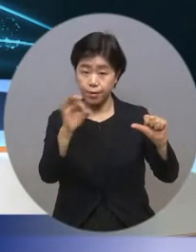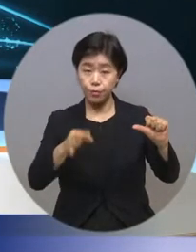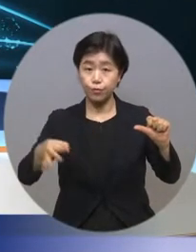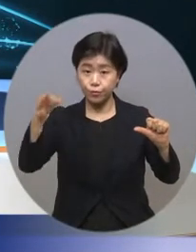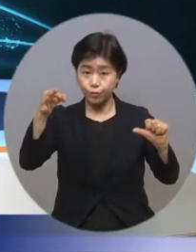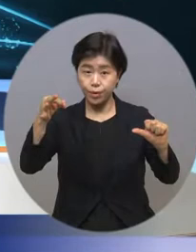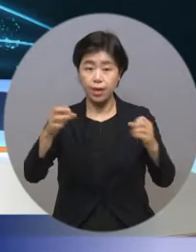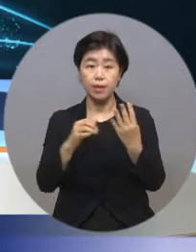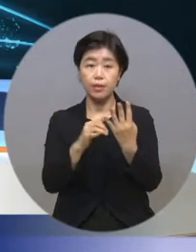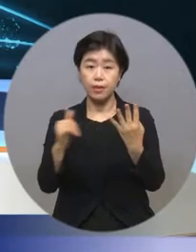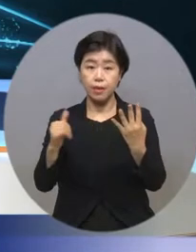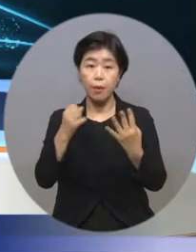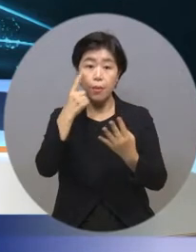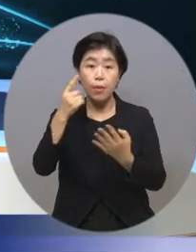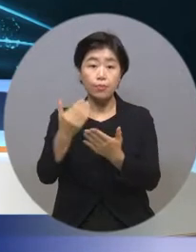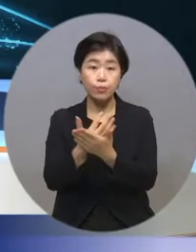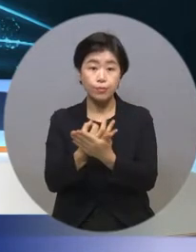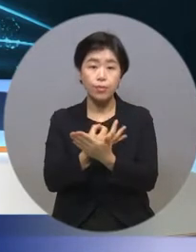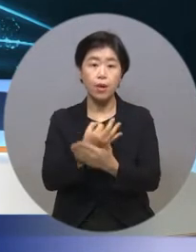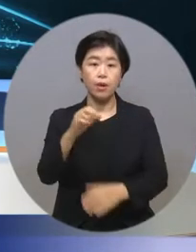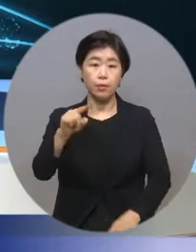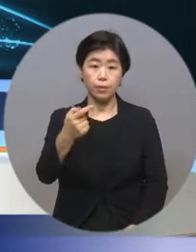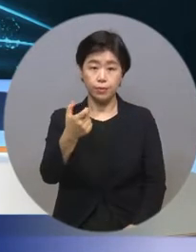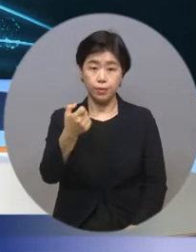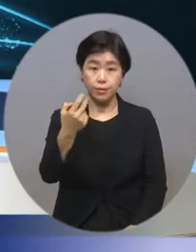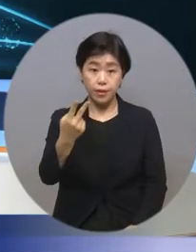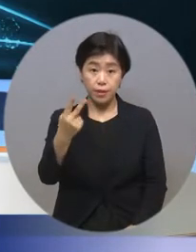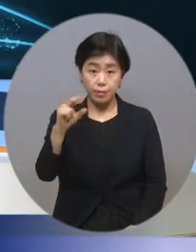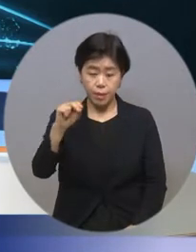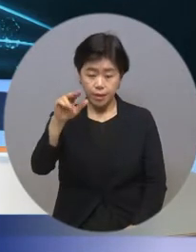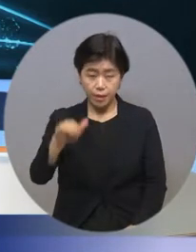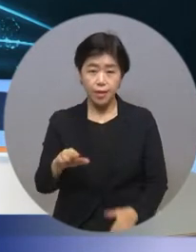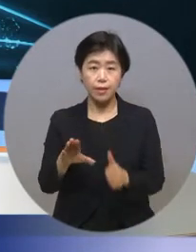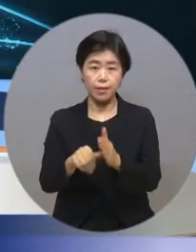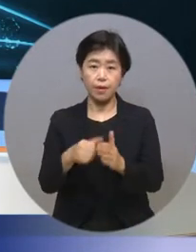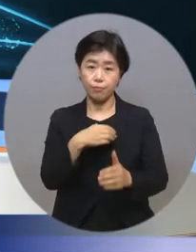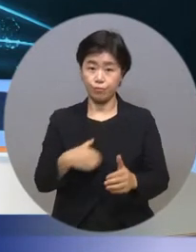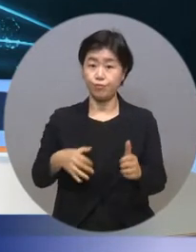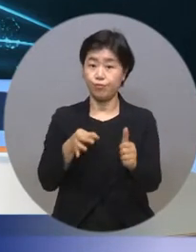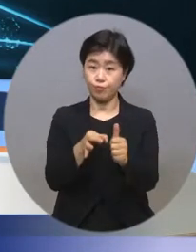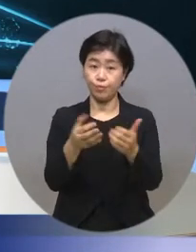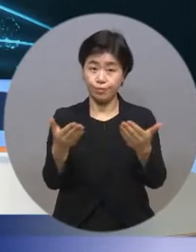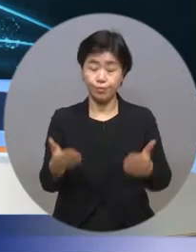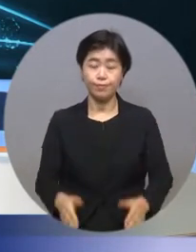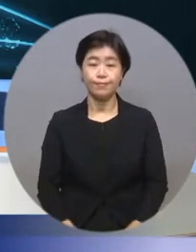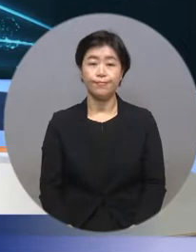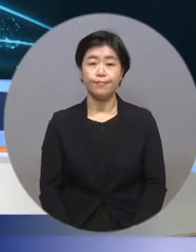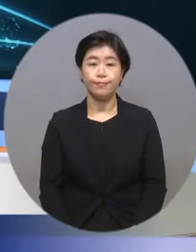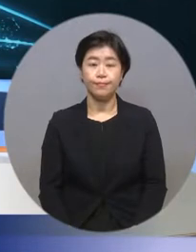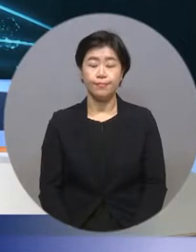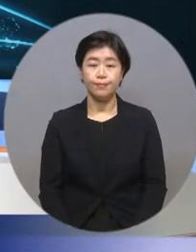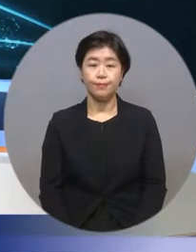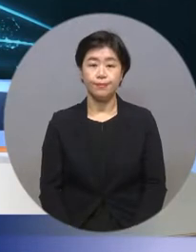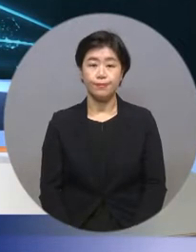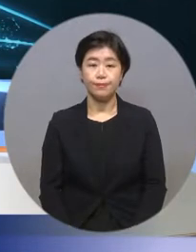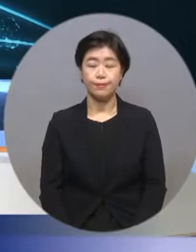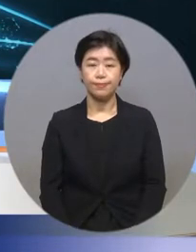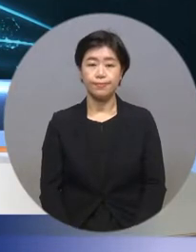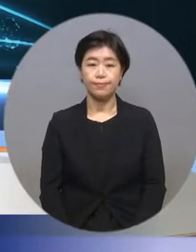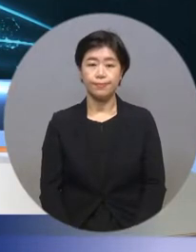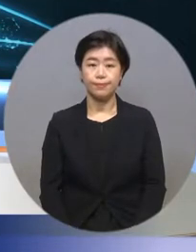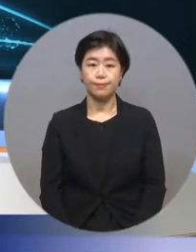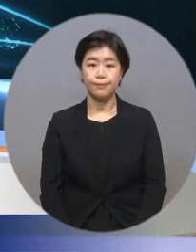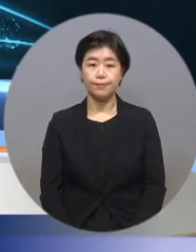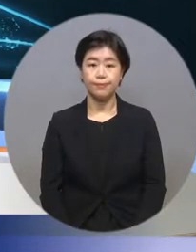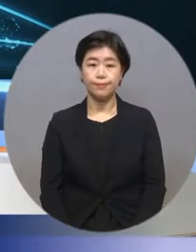가구 기준 월소득이 162만 원 이하면 생계급여를 받게 됩니다. 자세한 소식 박성용 기자가 전합니다.